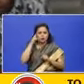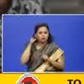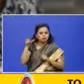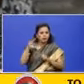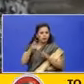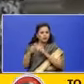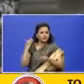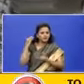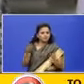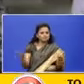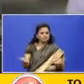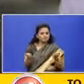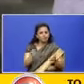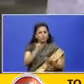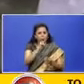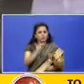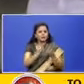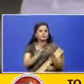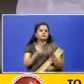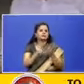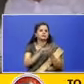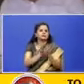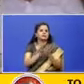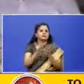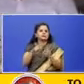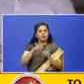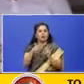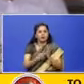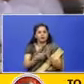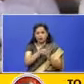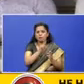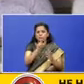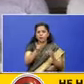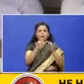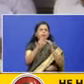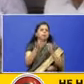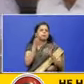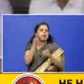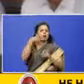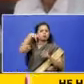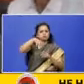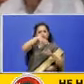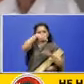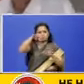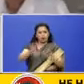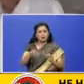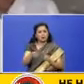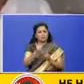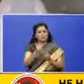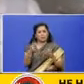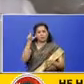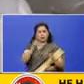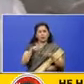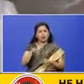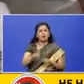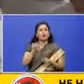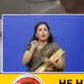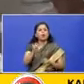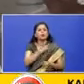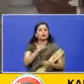लिए सहकार नगर में एक बस शेल्टर भी बनाया है। वो सैकड़ों लोगों को कन्नड़ा में